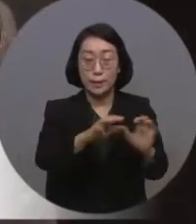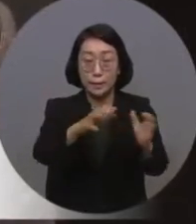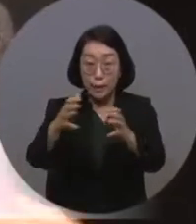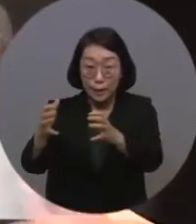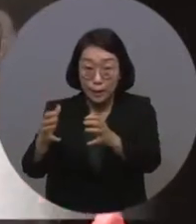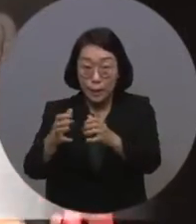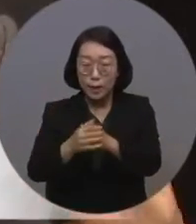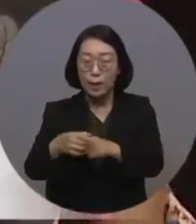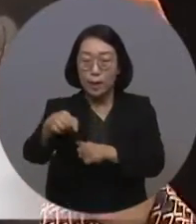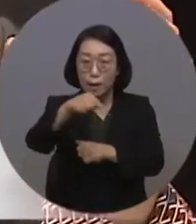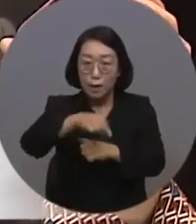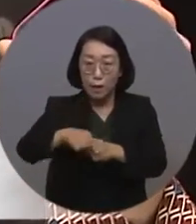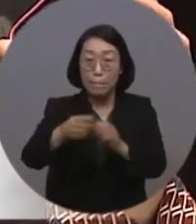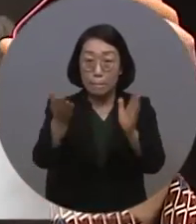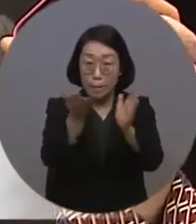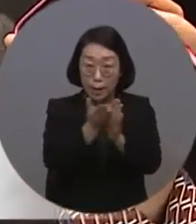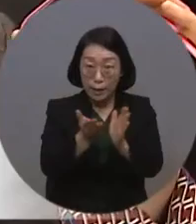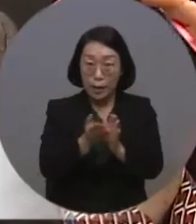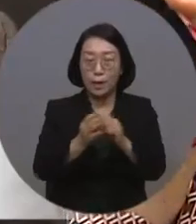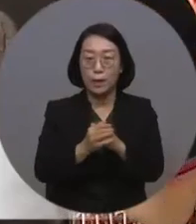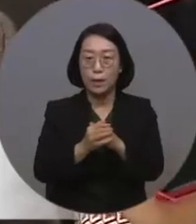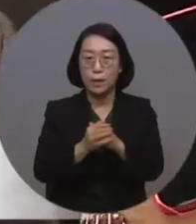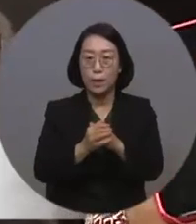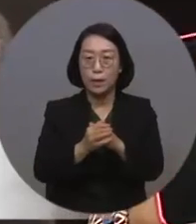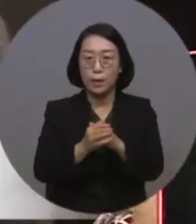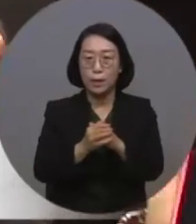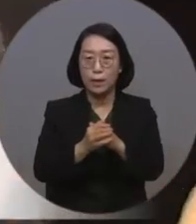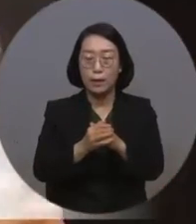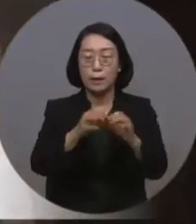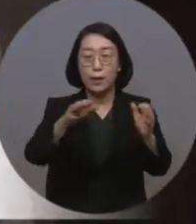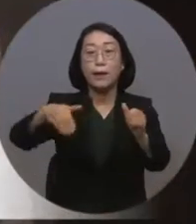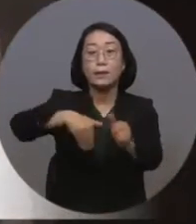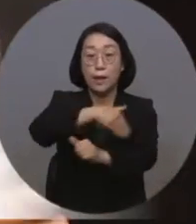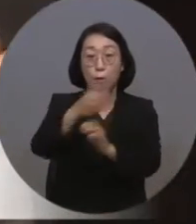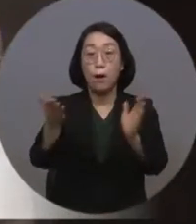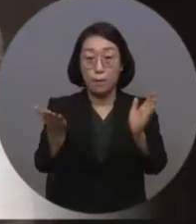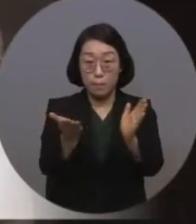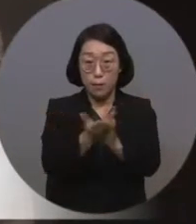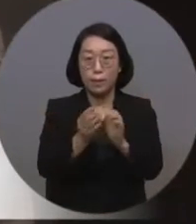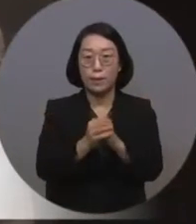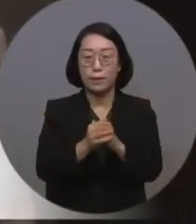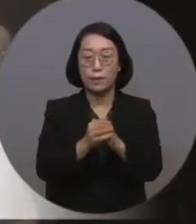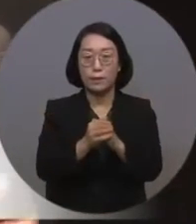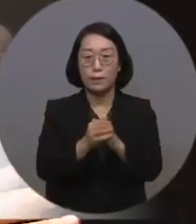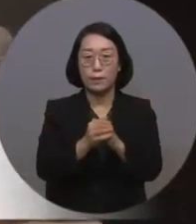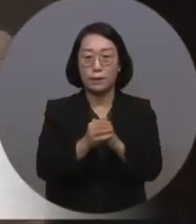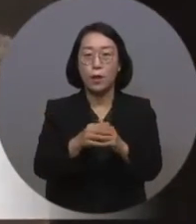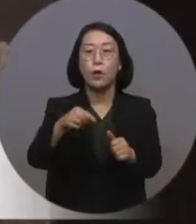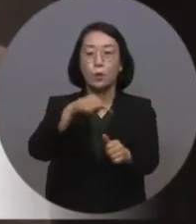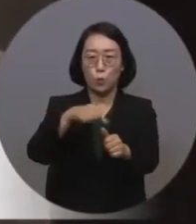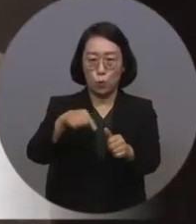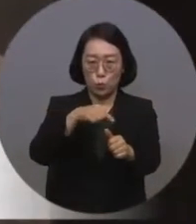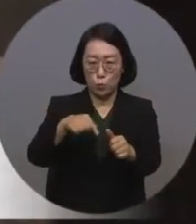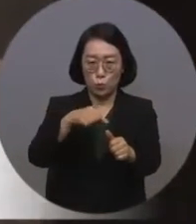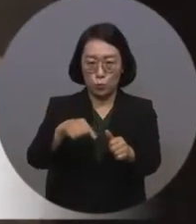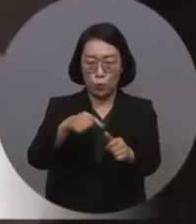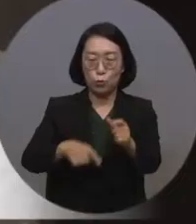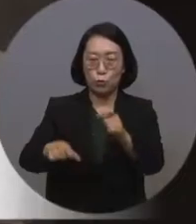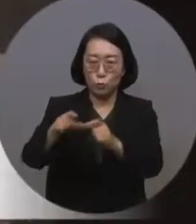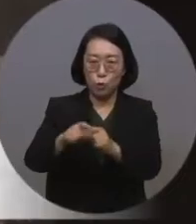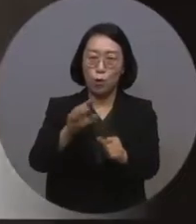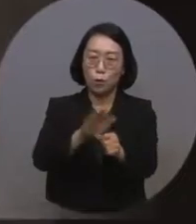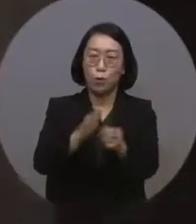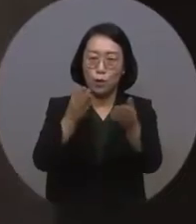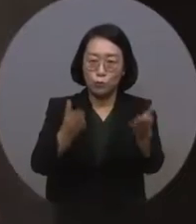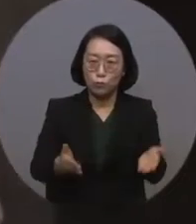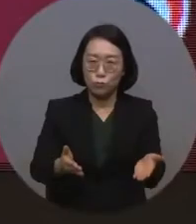이퀴티, 이거를 위해서 우리는 그 국가별 거기 상황에 맞는 교육을 좀 더 해주겠다라는